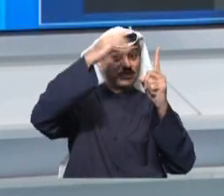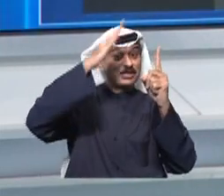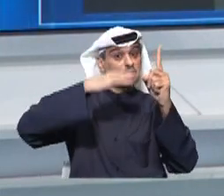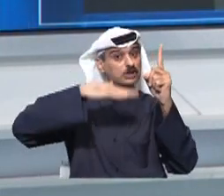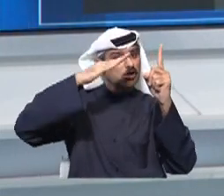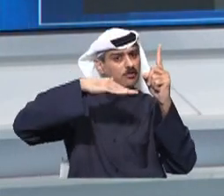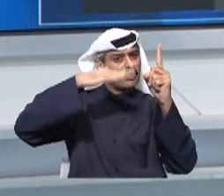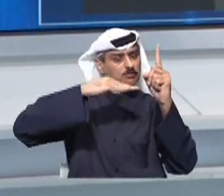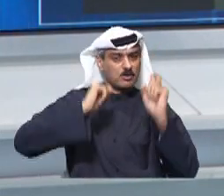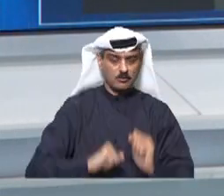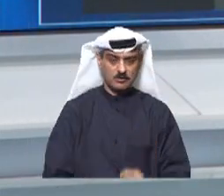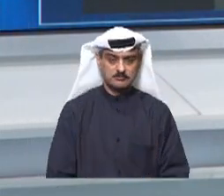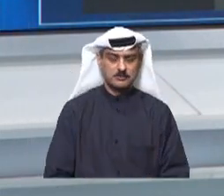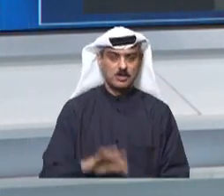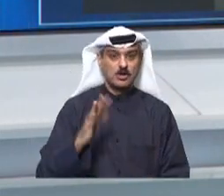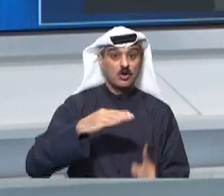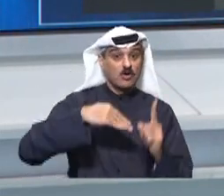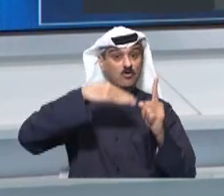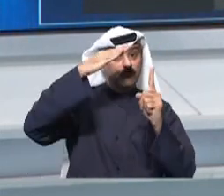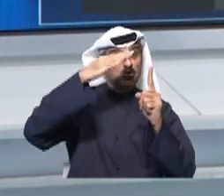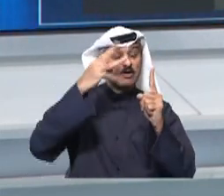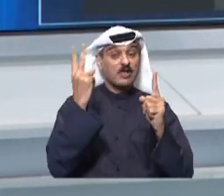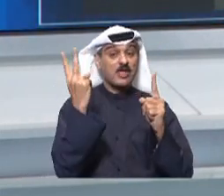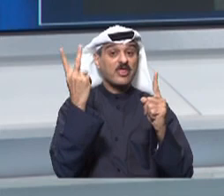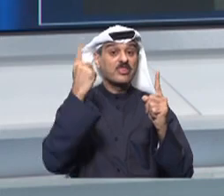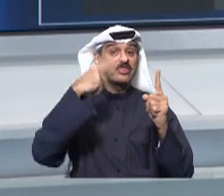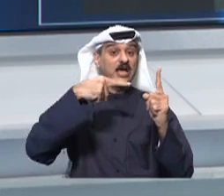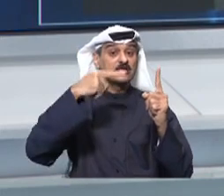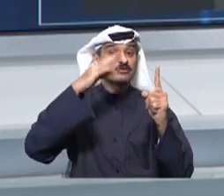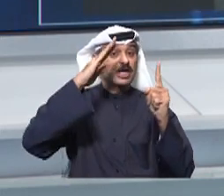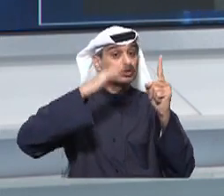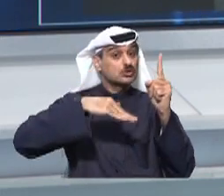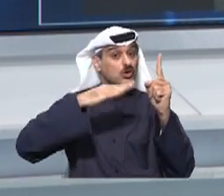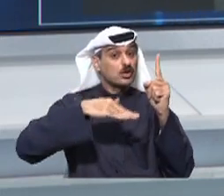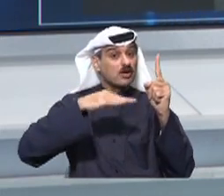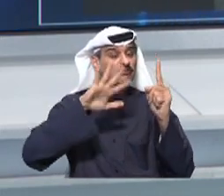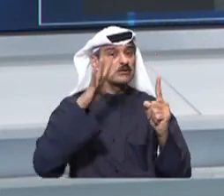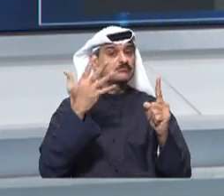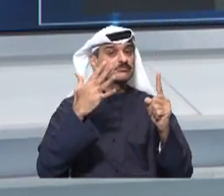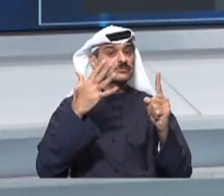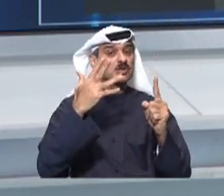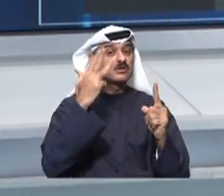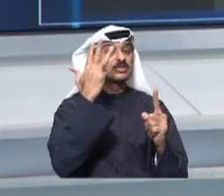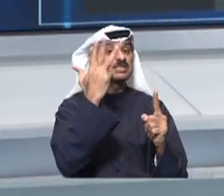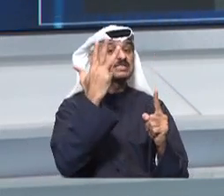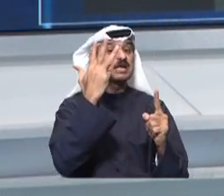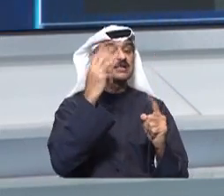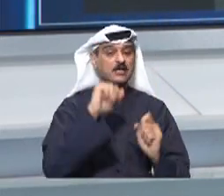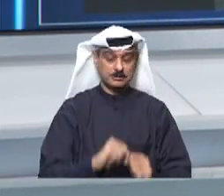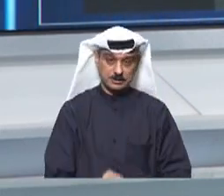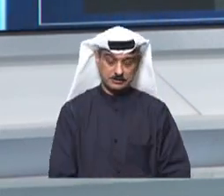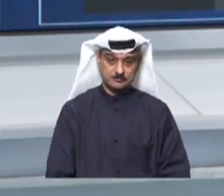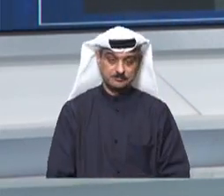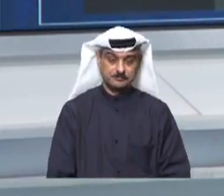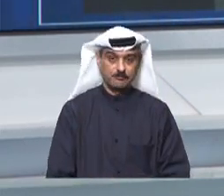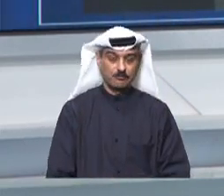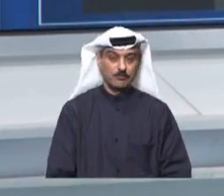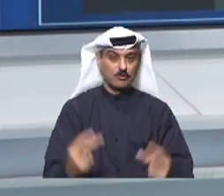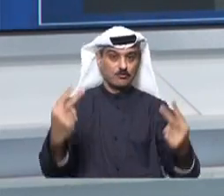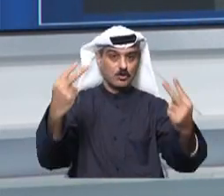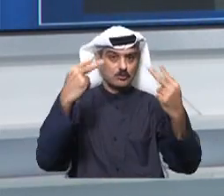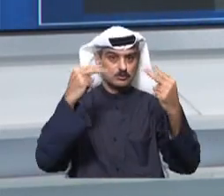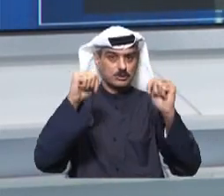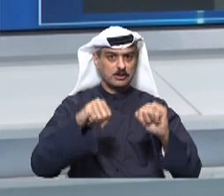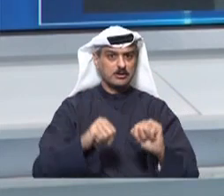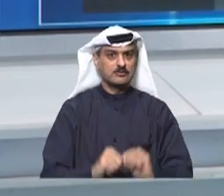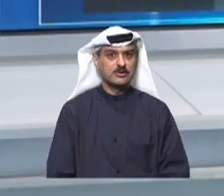درجات الحرارة، قد تصل العظمى إلى 12 درجة مئوية، أما الصغرى قد تصل إلى 9 درجات مئوية. طبعا أعزائي المشاهدين لو نقارنها في